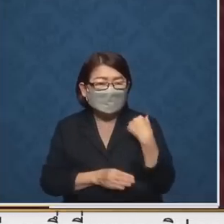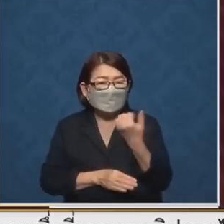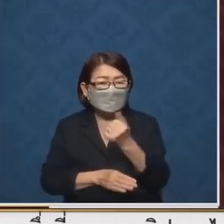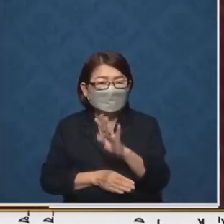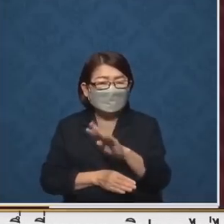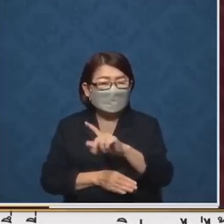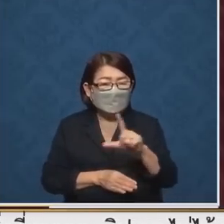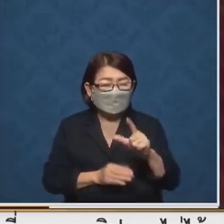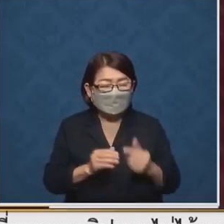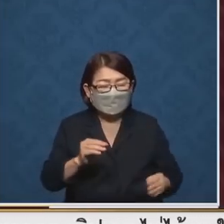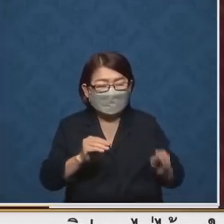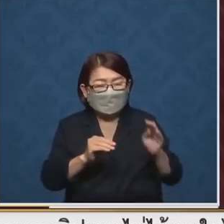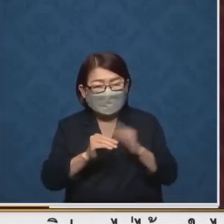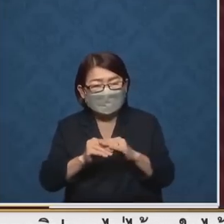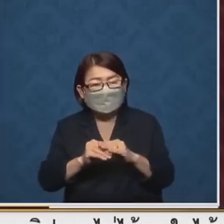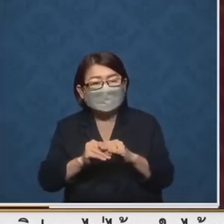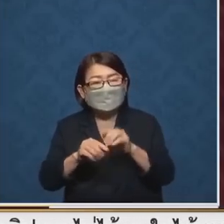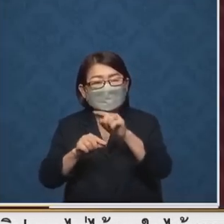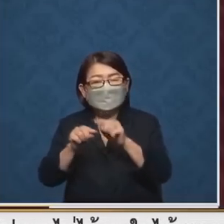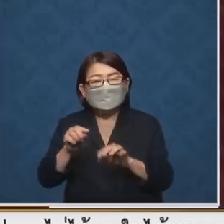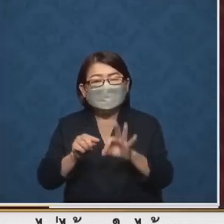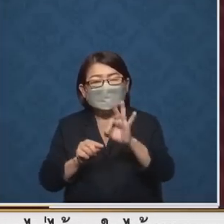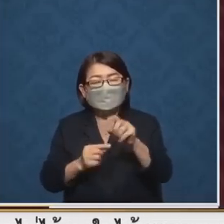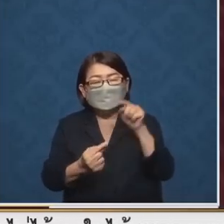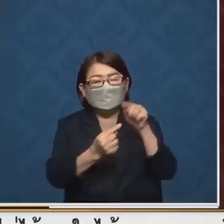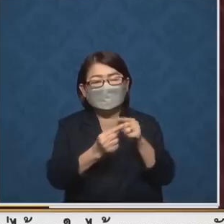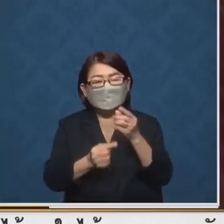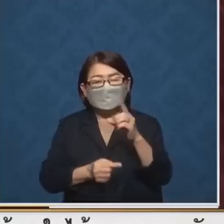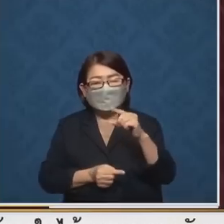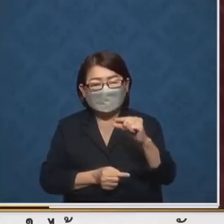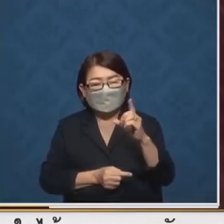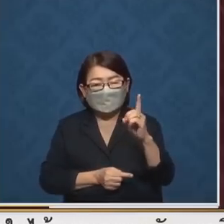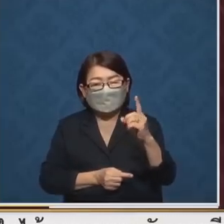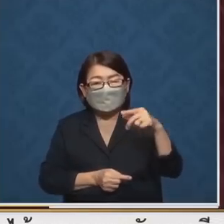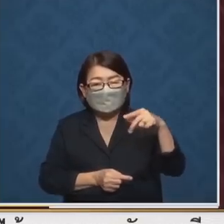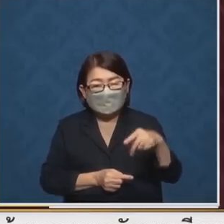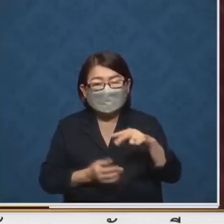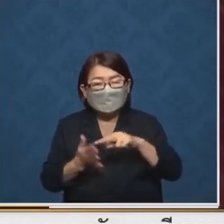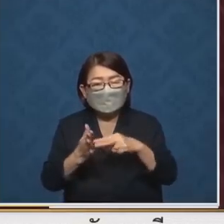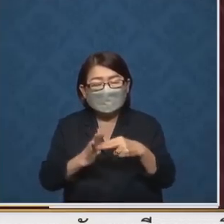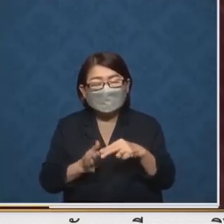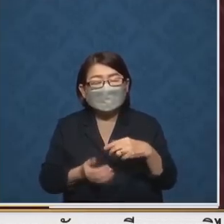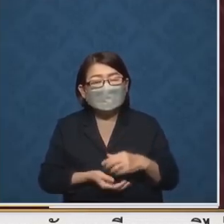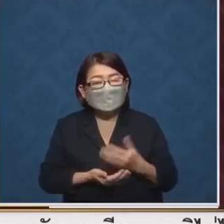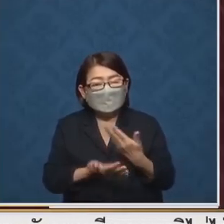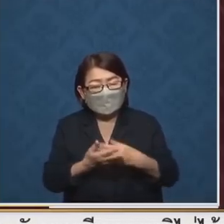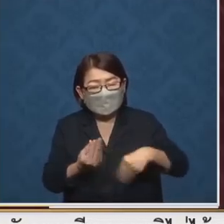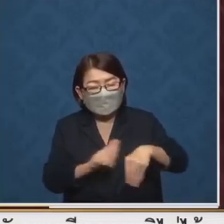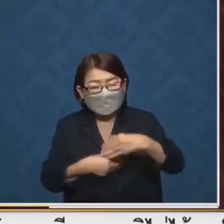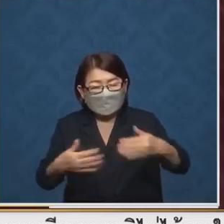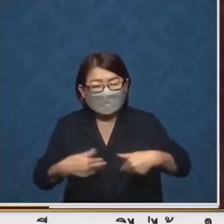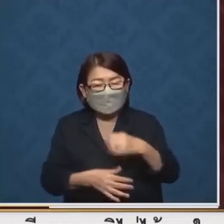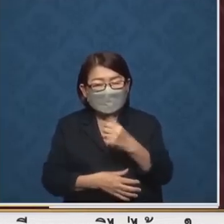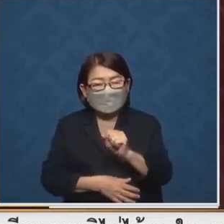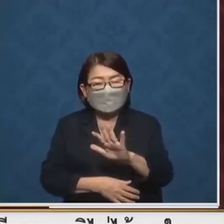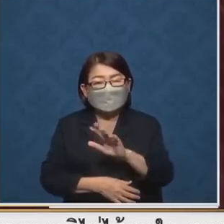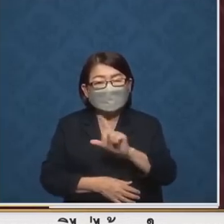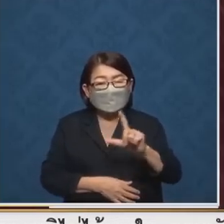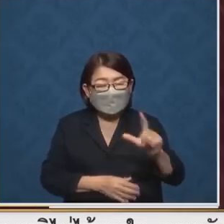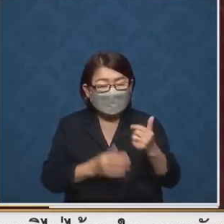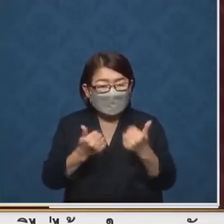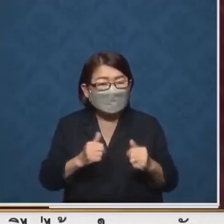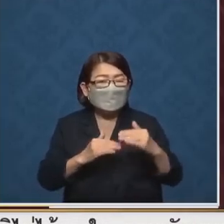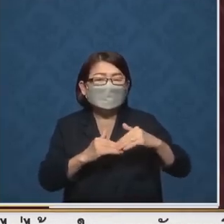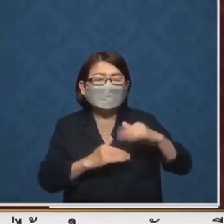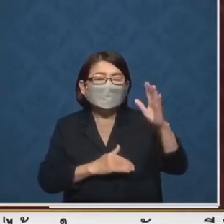90% ต่อ GDPแต่นั่นแลวเราต้องมรายได้ของประเทศ 15 ลานร้านแต่ตอนนี้เป็นไปไม่ได้ะลุ